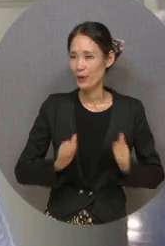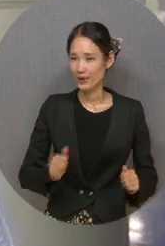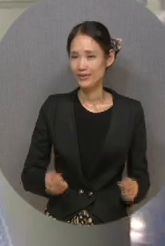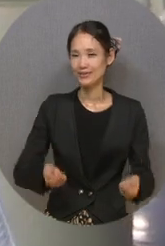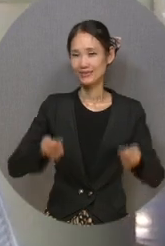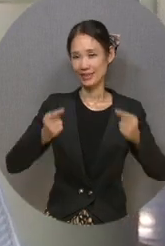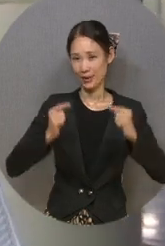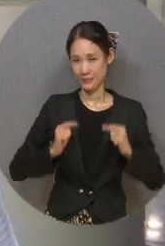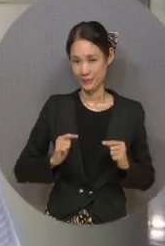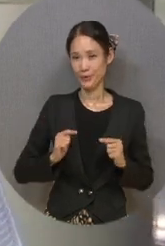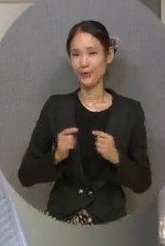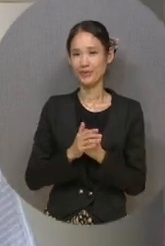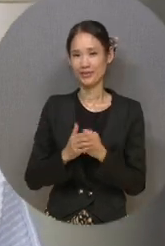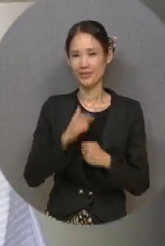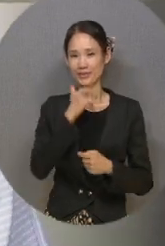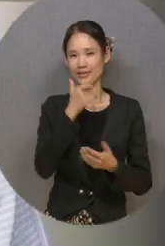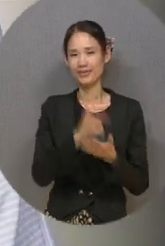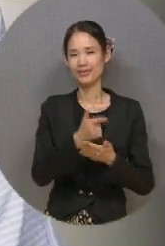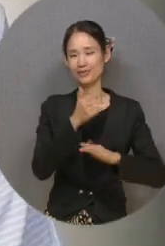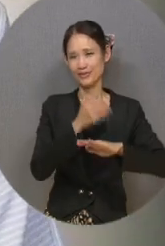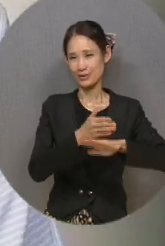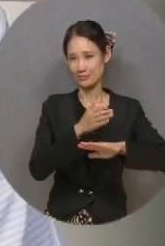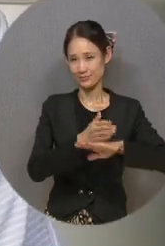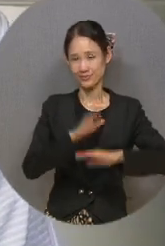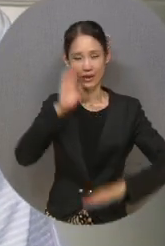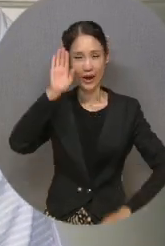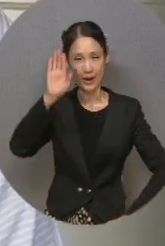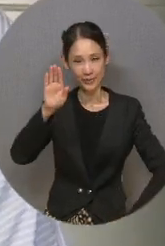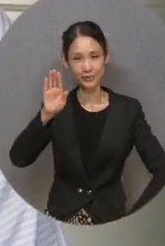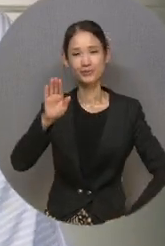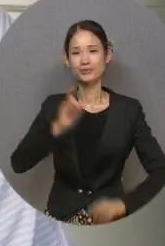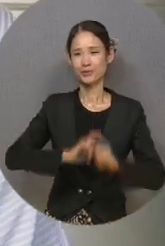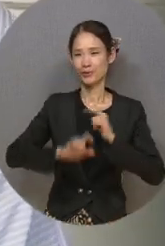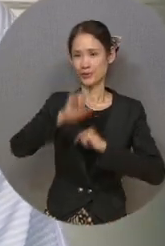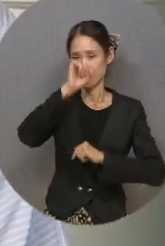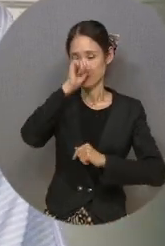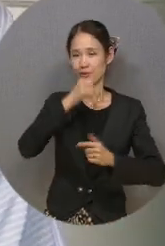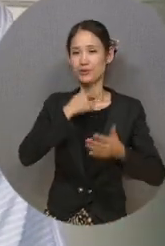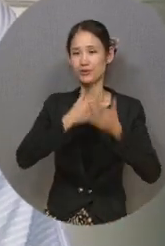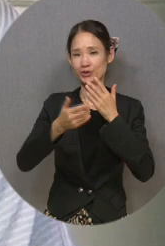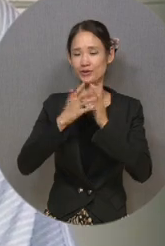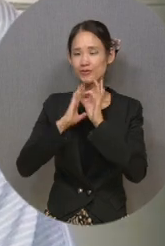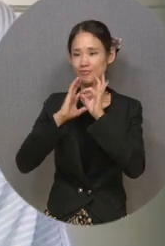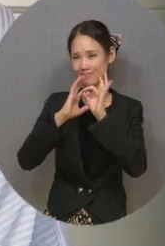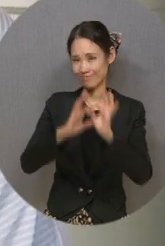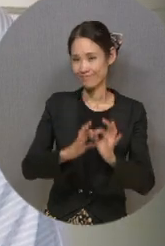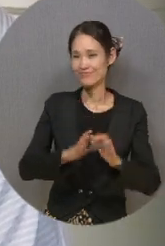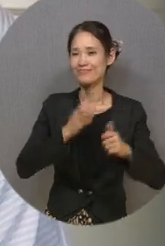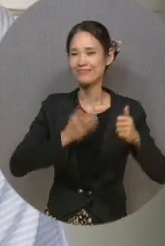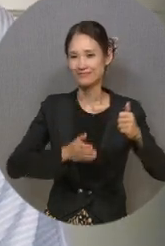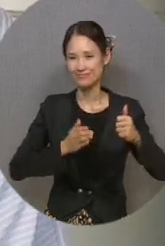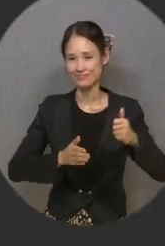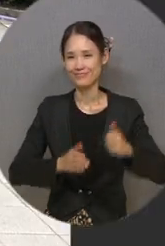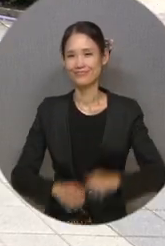참석해 주셨다고 하셔서 아주 감사한 마음입니다. 앞으로도 좋은 경험 계속 이어나가셨으면 좋겠습니다.